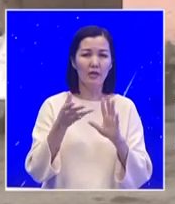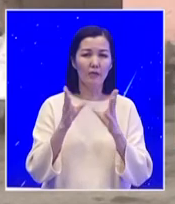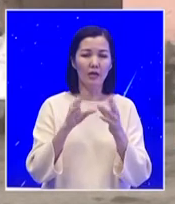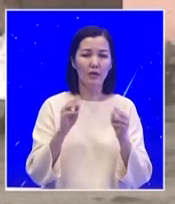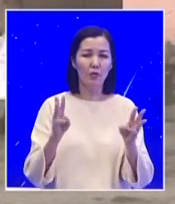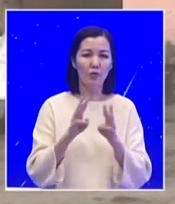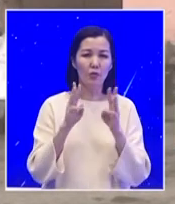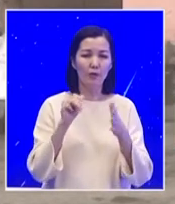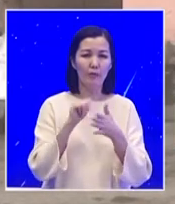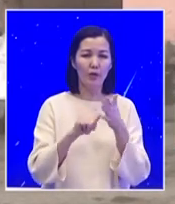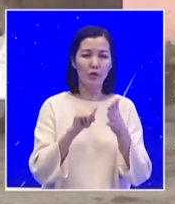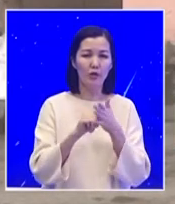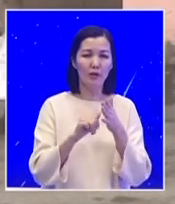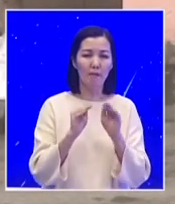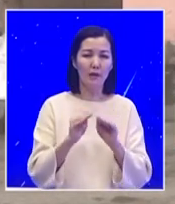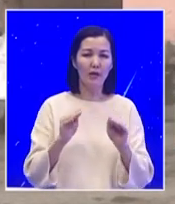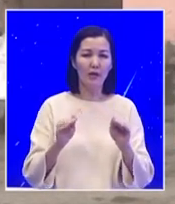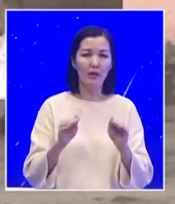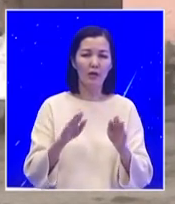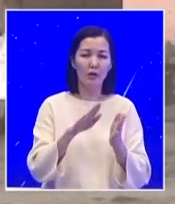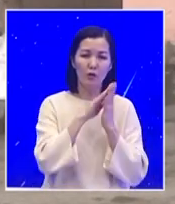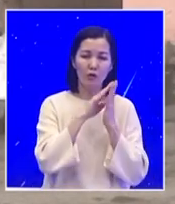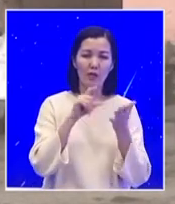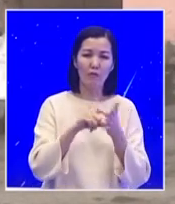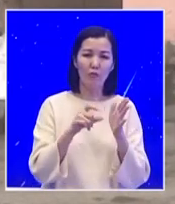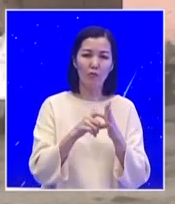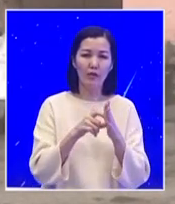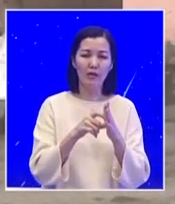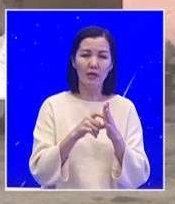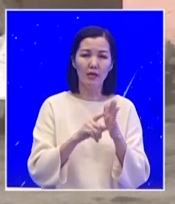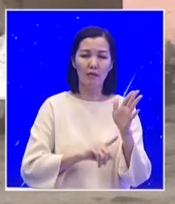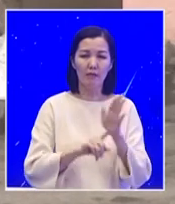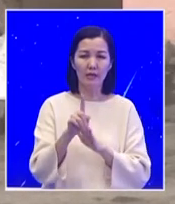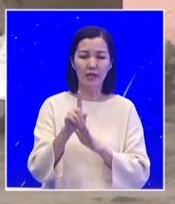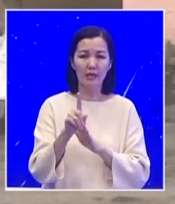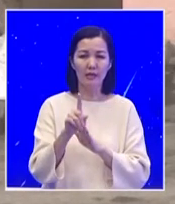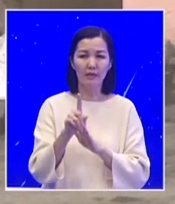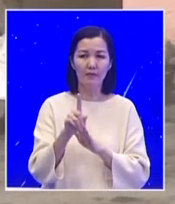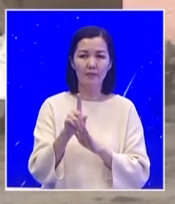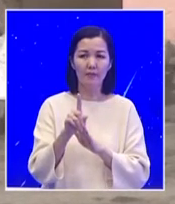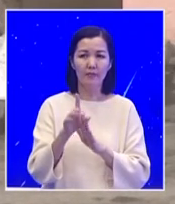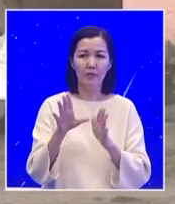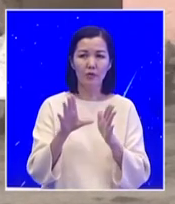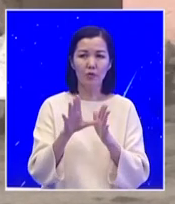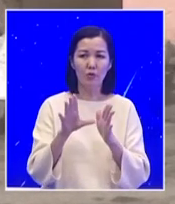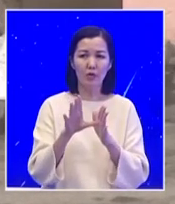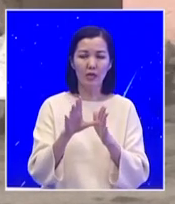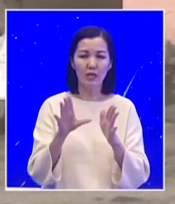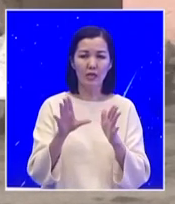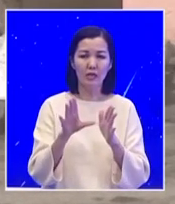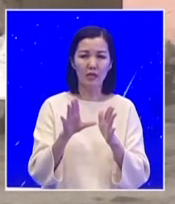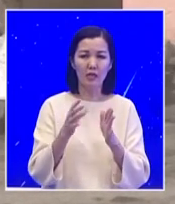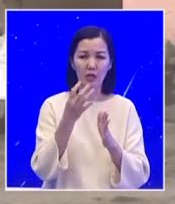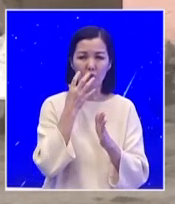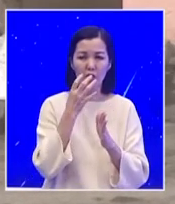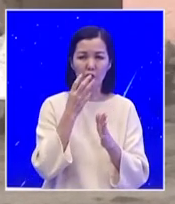себебі балалар ұйықтайтын бөлмеден шыққан. Ол жерде жаңағы 9 артқыш арқылы электр жылыту